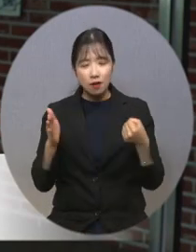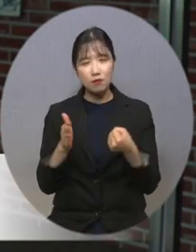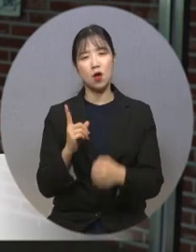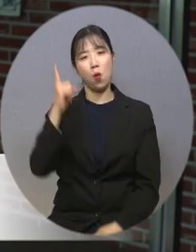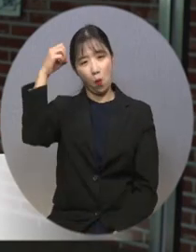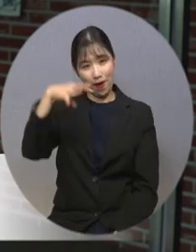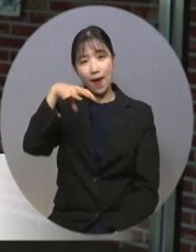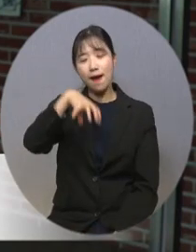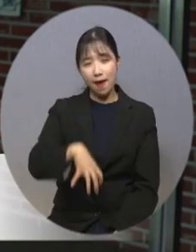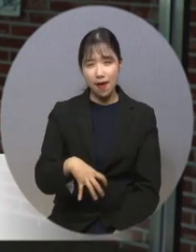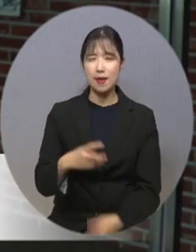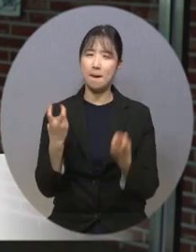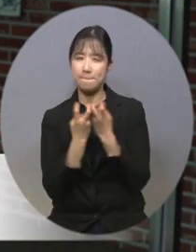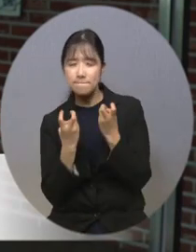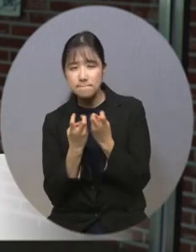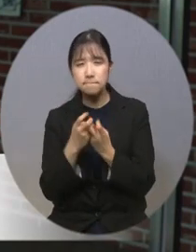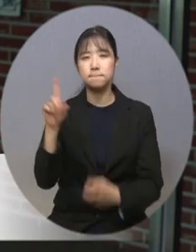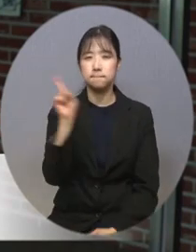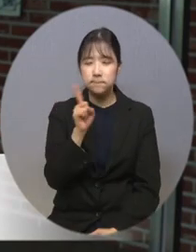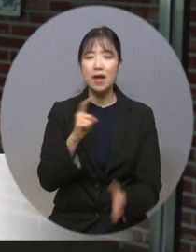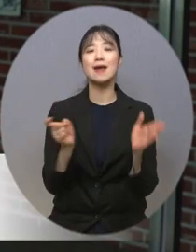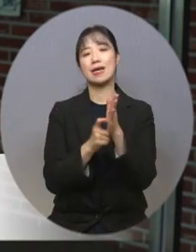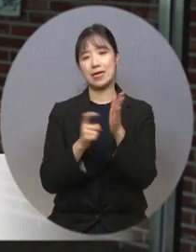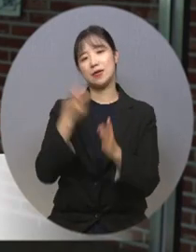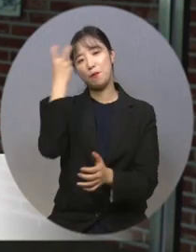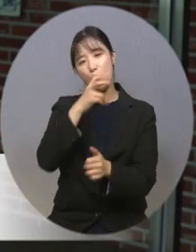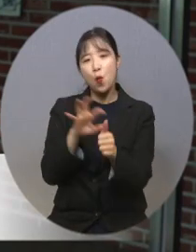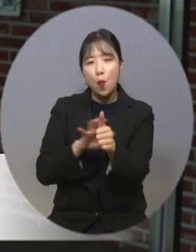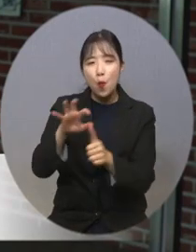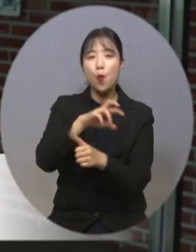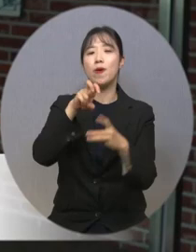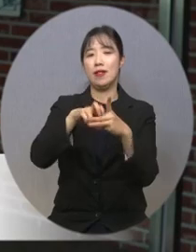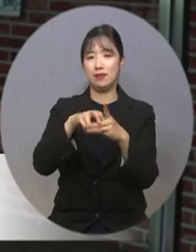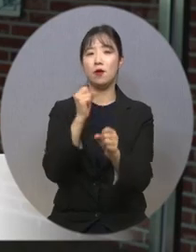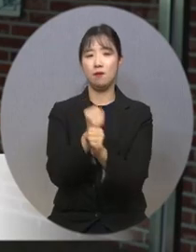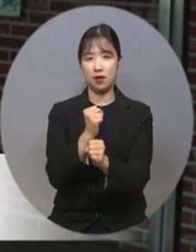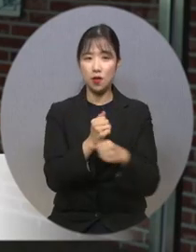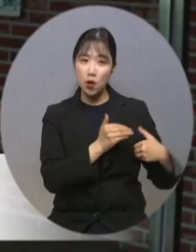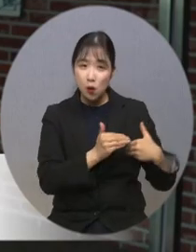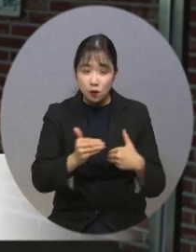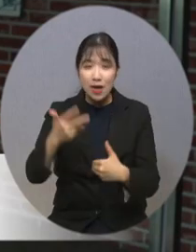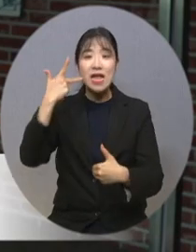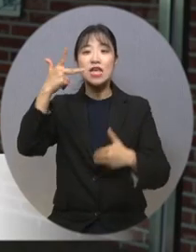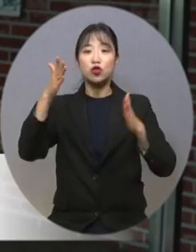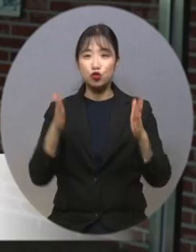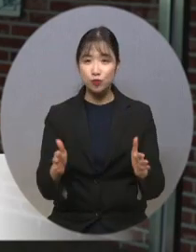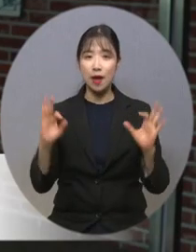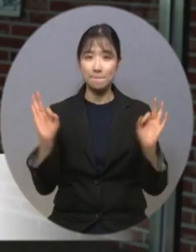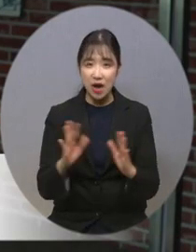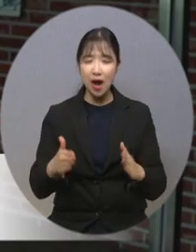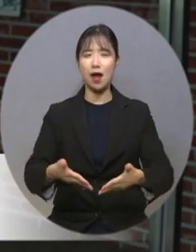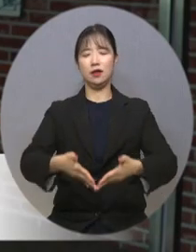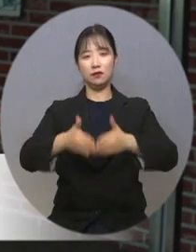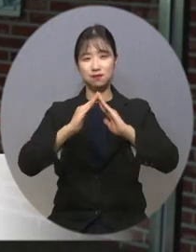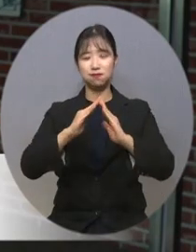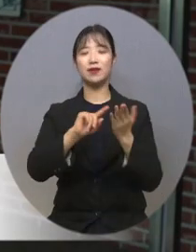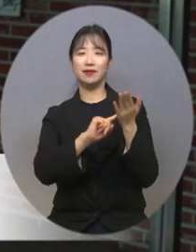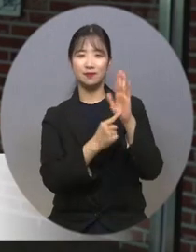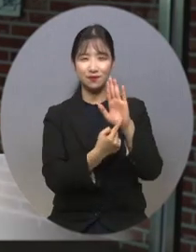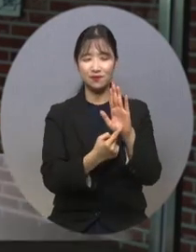대책을 강구하기 위해서 이런 긴급 돌봄센터를 만들었고 추진한 지 일주일 만에 이렇게 시설을 완비하게